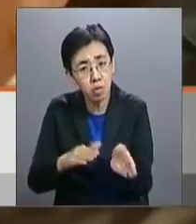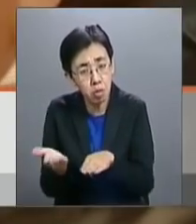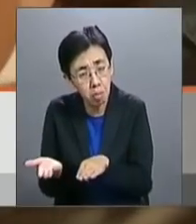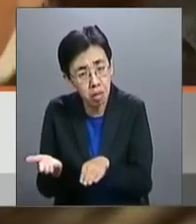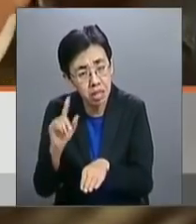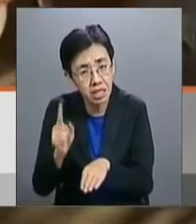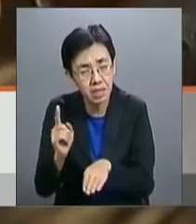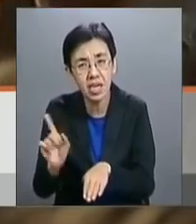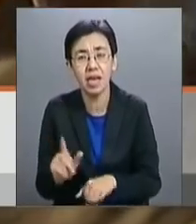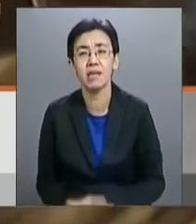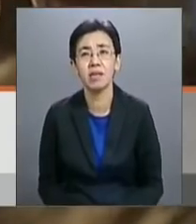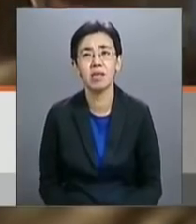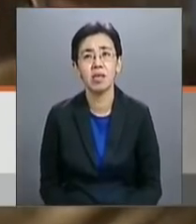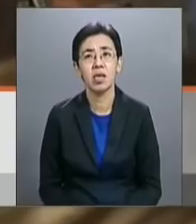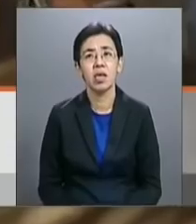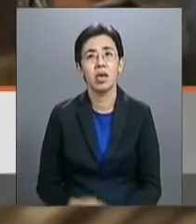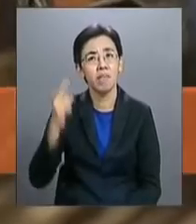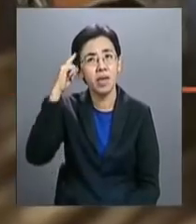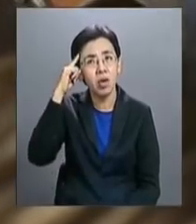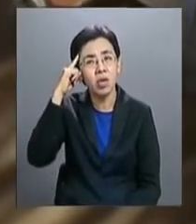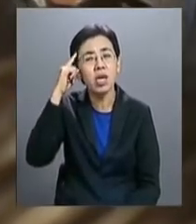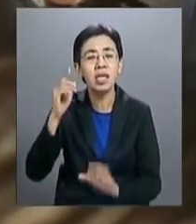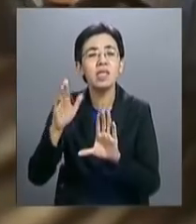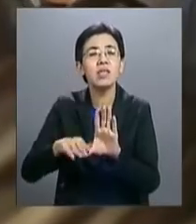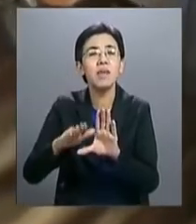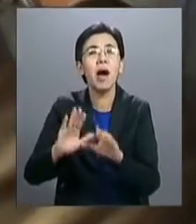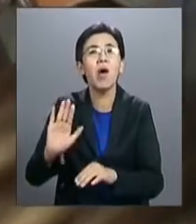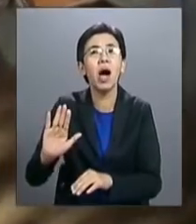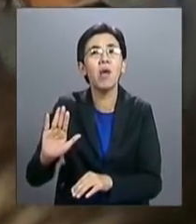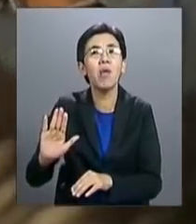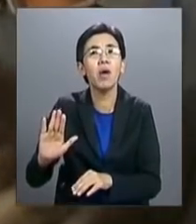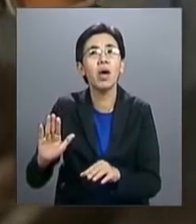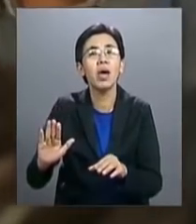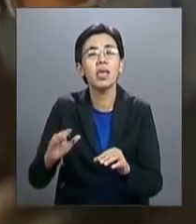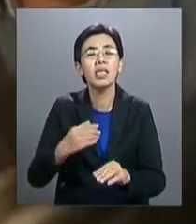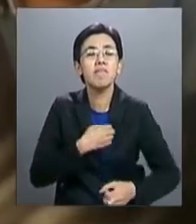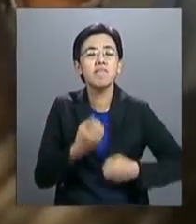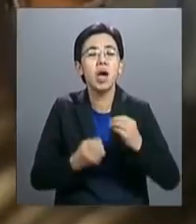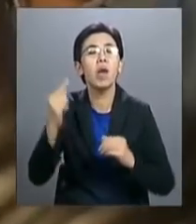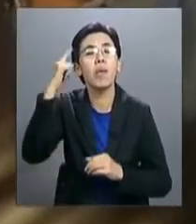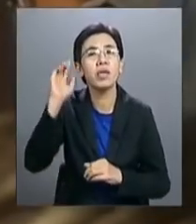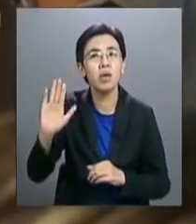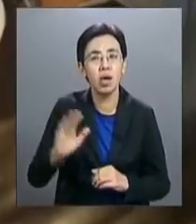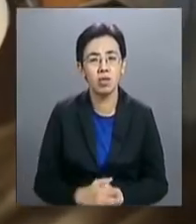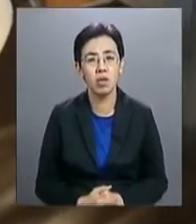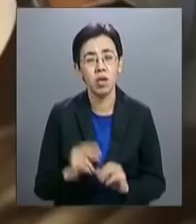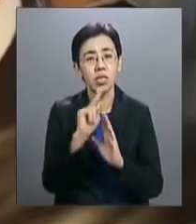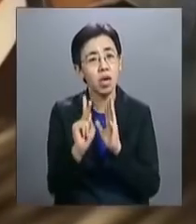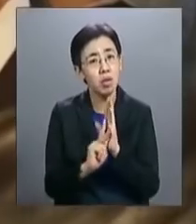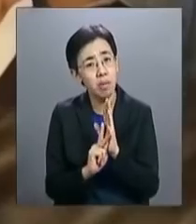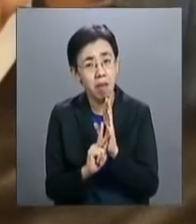จริ ง ก็คงเป็นทัศนะส่วนตัวของผู้สมัครคนของผู้แทนพรรคการเมืองคนนี้เท่านั้นนะ แต่ว่าตามกฎหมายคือ